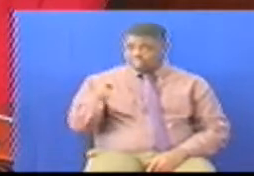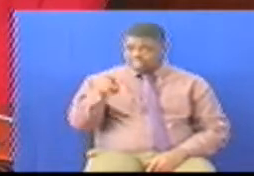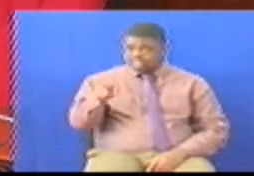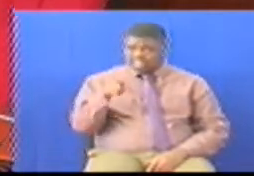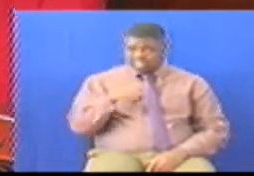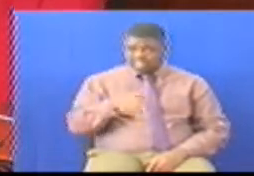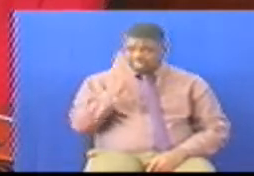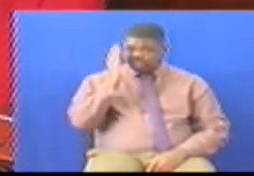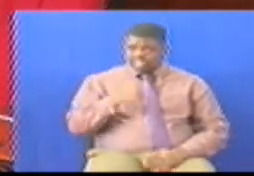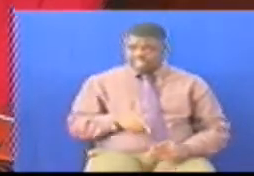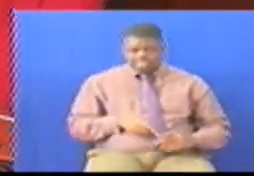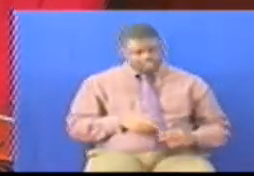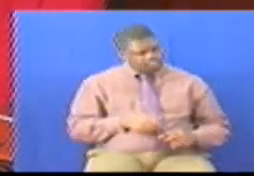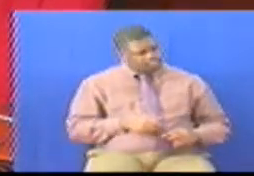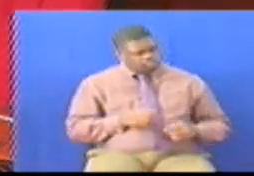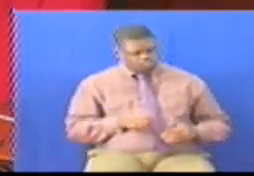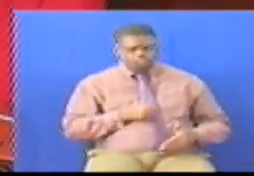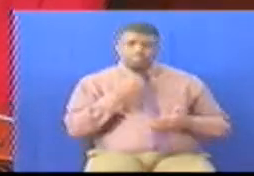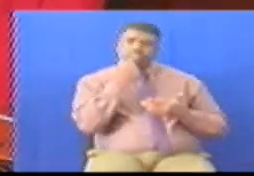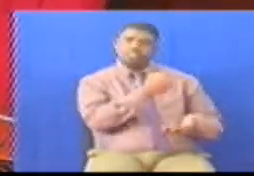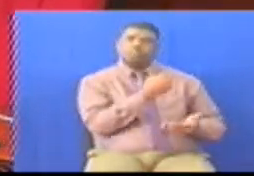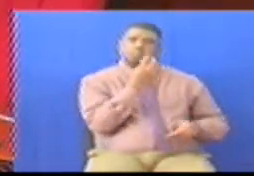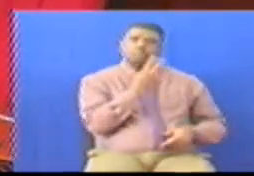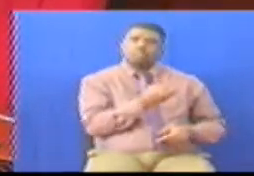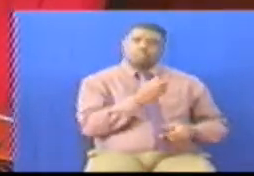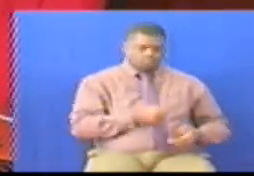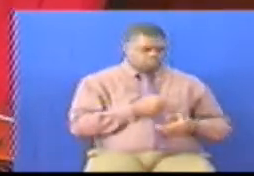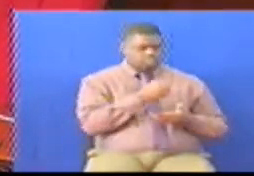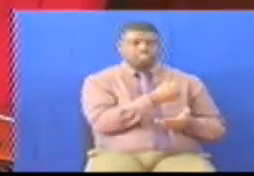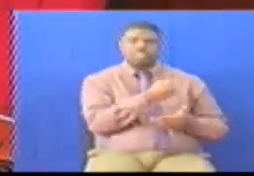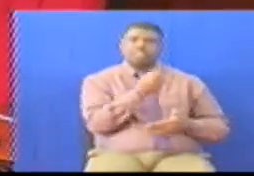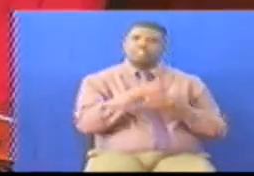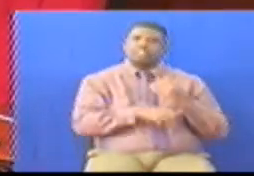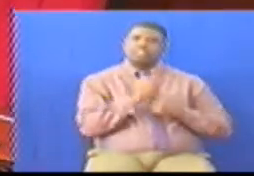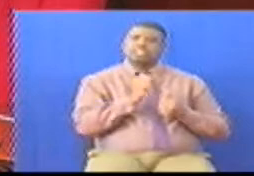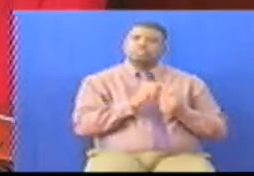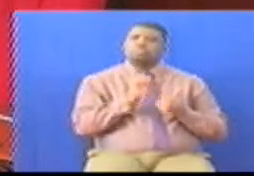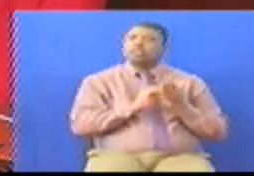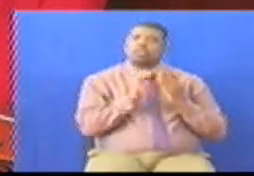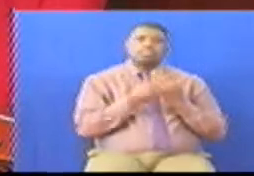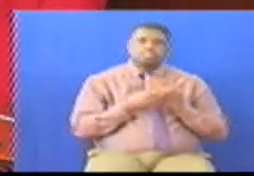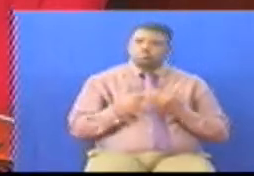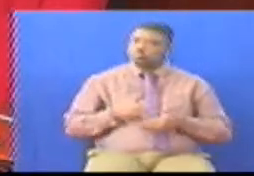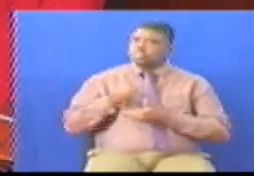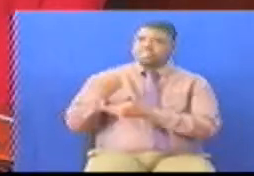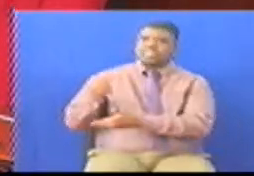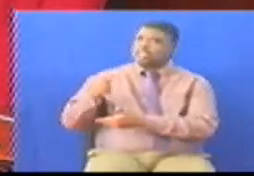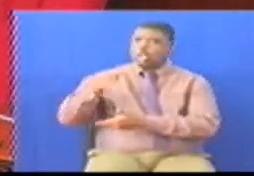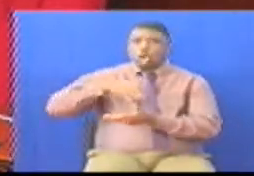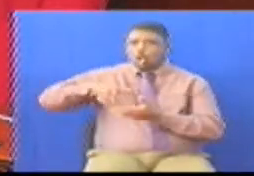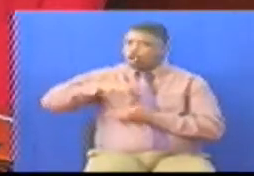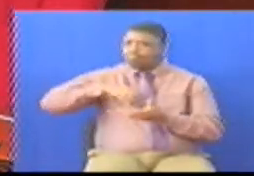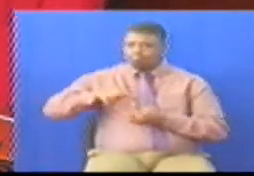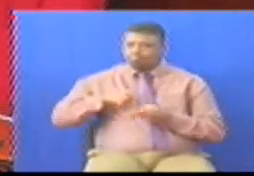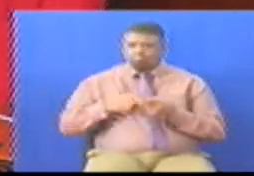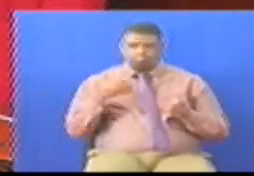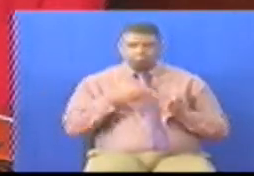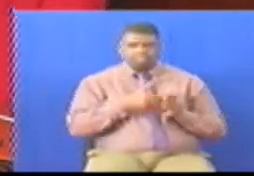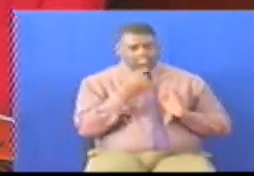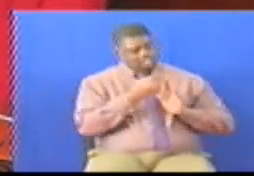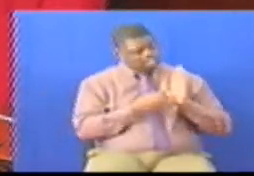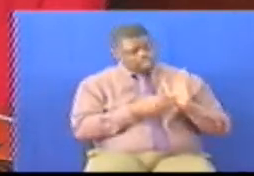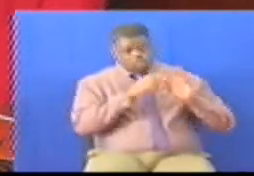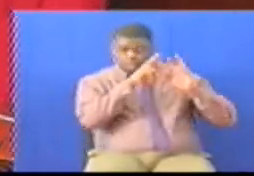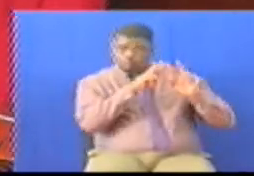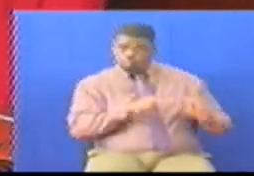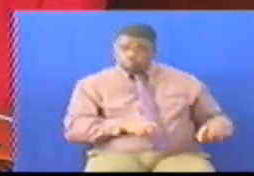nishauri serikali kwamba tunapowekeza tuangalie tunawekeza kwenye nini. Tusiwekeze tu ovyo, kwa sababu hadi kufikia tarehe za ukaguzi